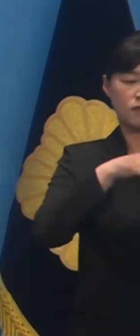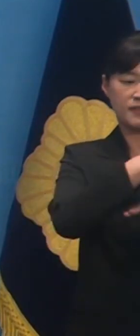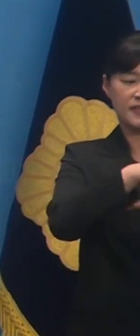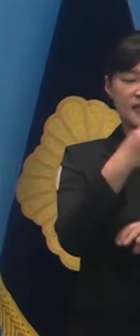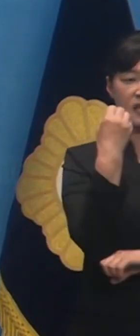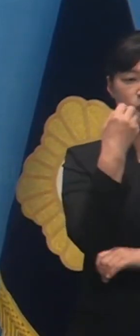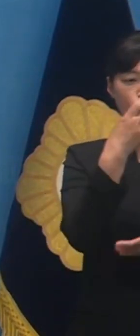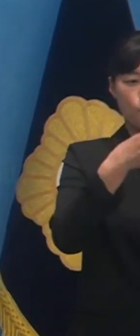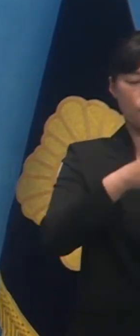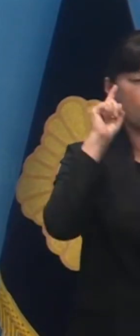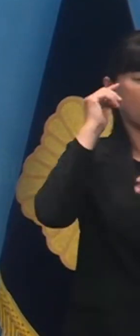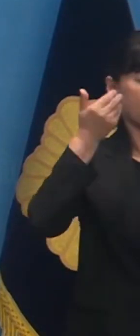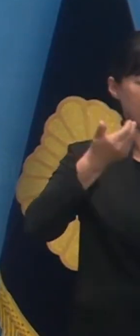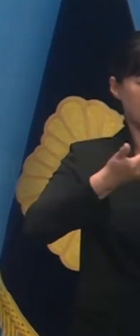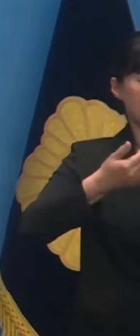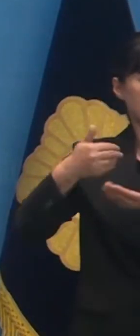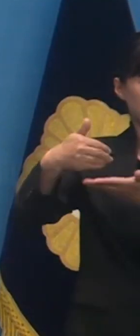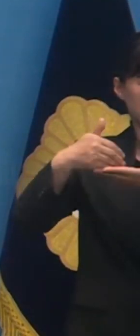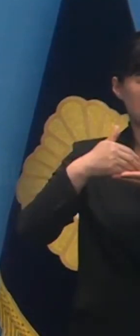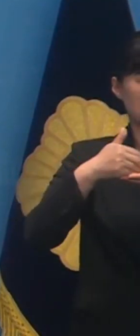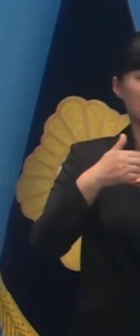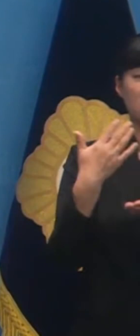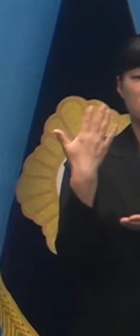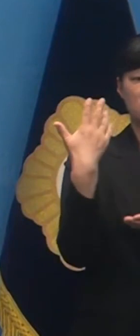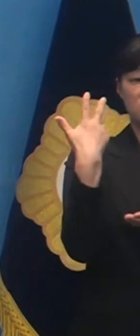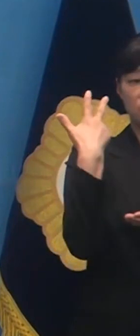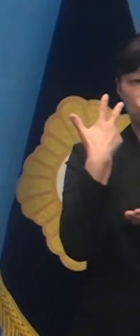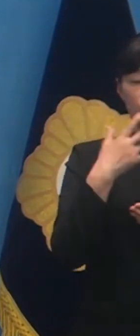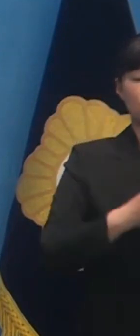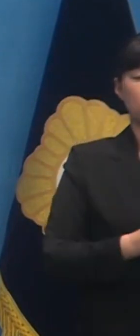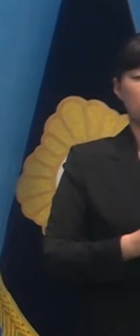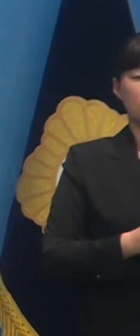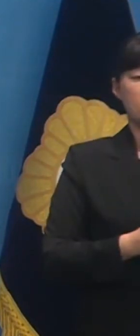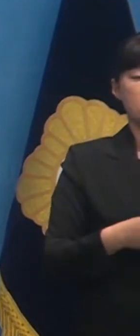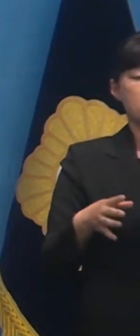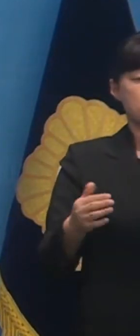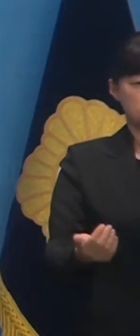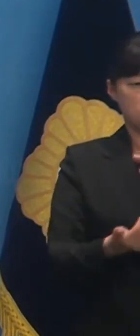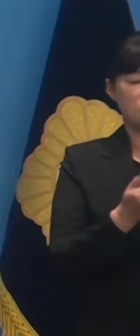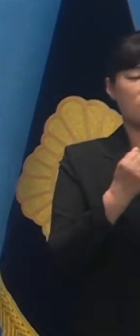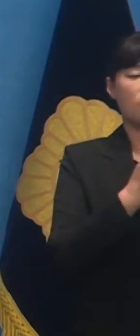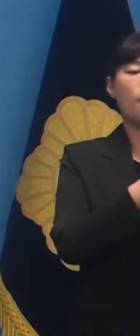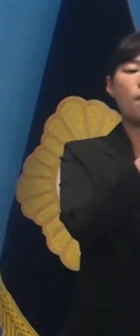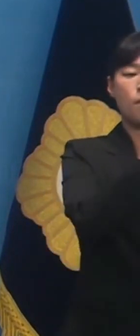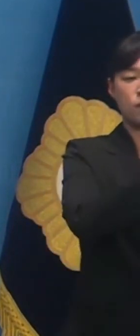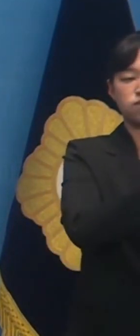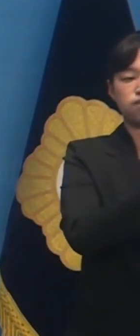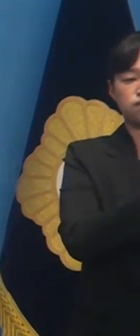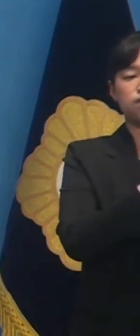인권정책기본법 제정 반대에 관한 청원 등이 지난주 4일 성립되어 법사위로 회부되었습니다.